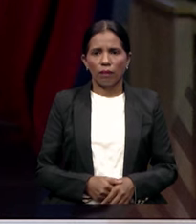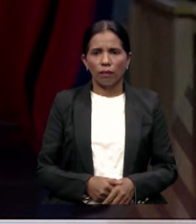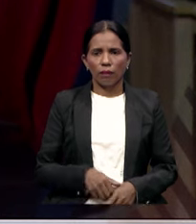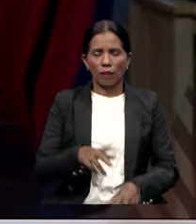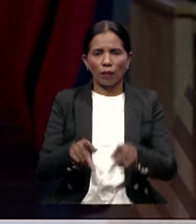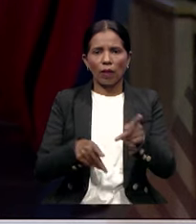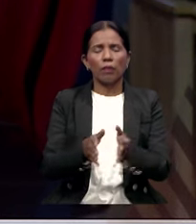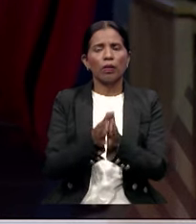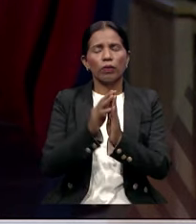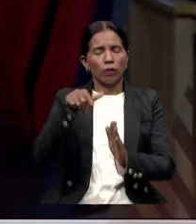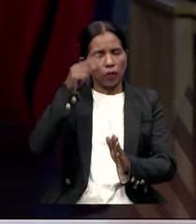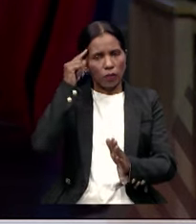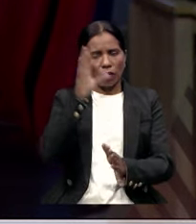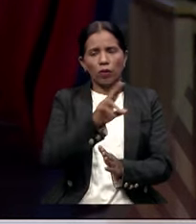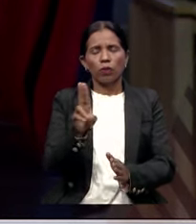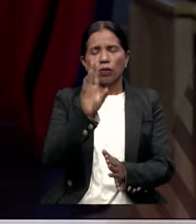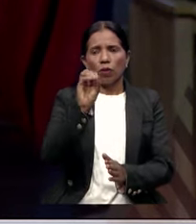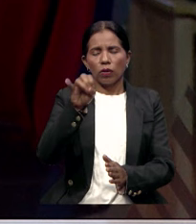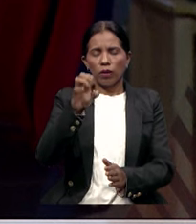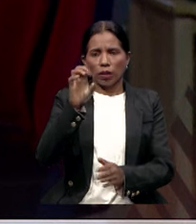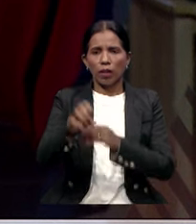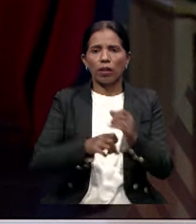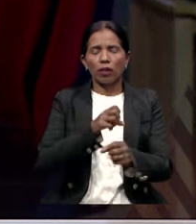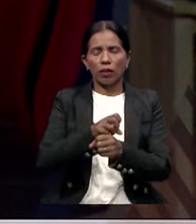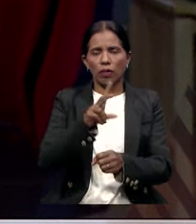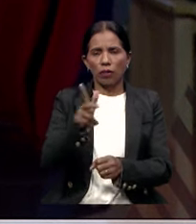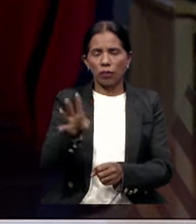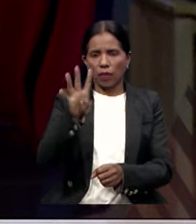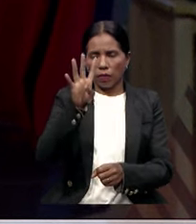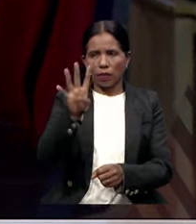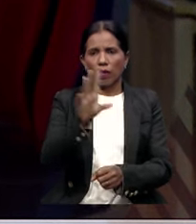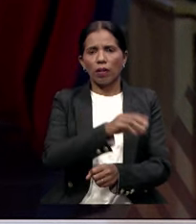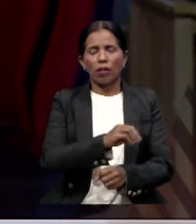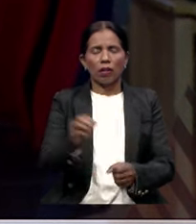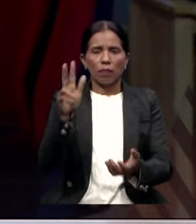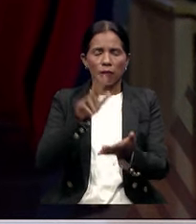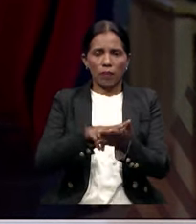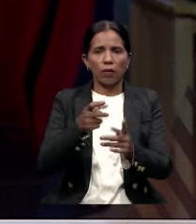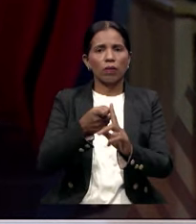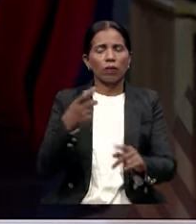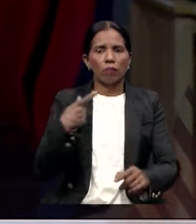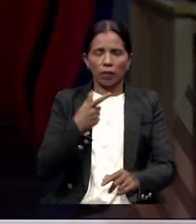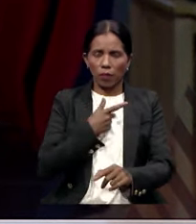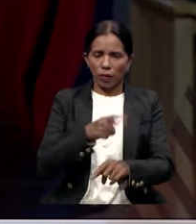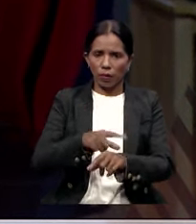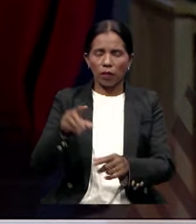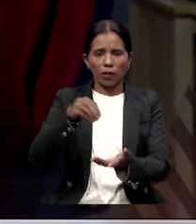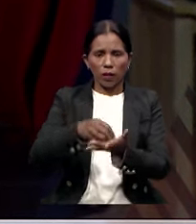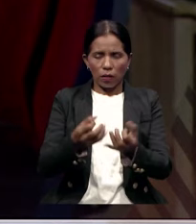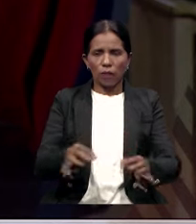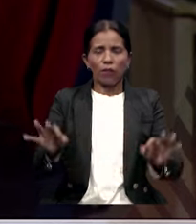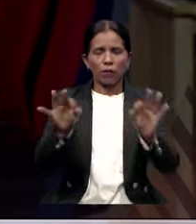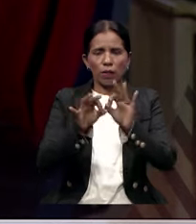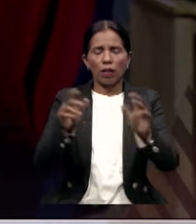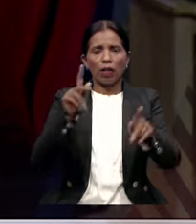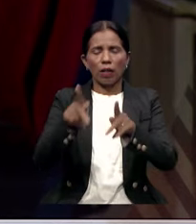Comunidade husu governo atu zere orçamento geral estatu tina rio rua runo resinhat, ne pe aprovona husi parlamento nacional, horita o prioridade pa